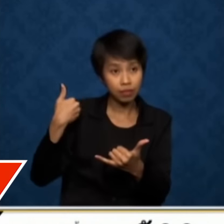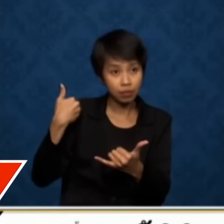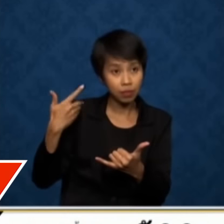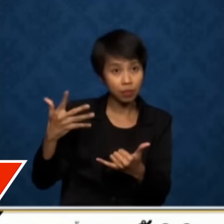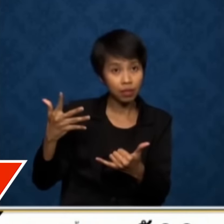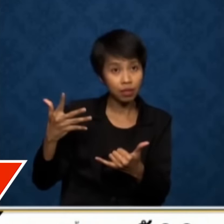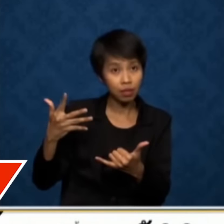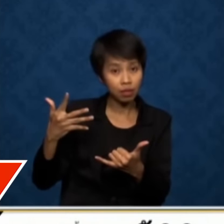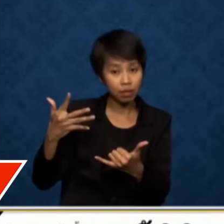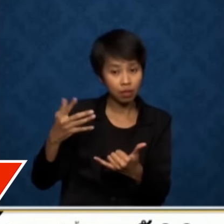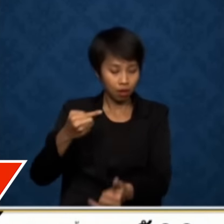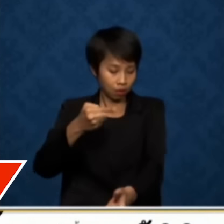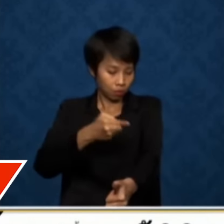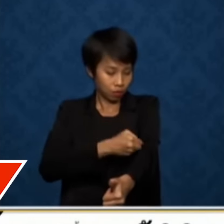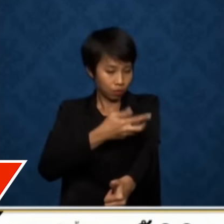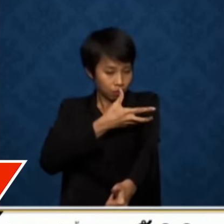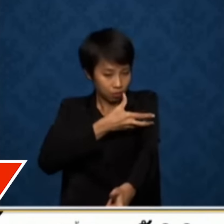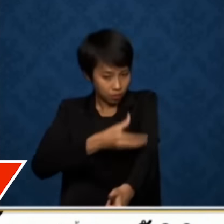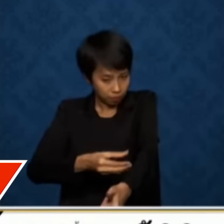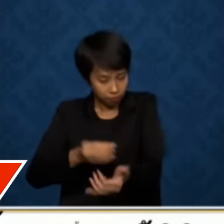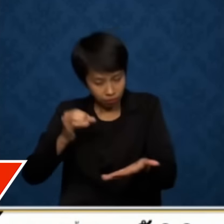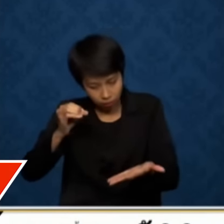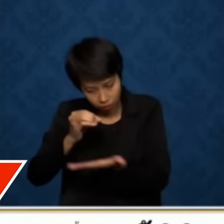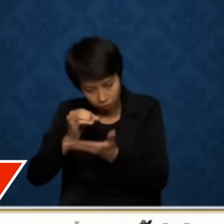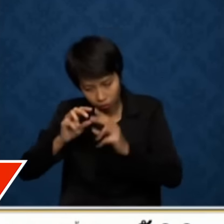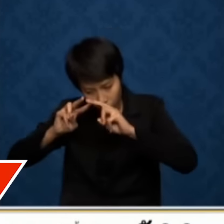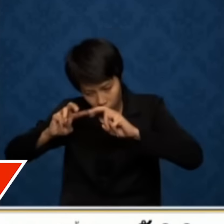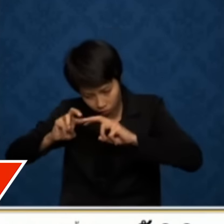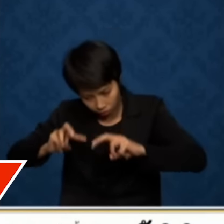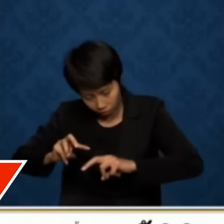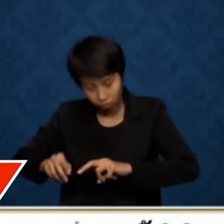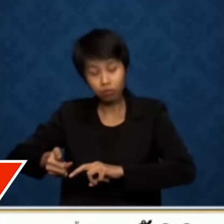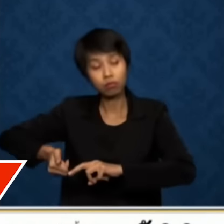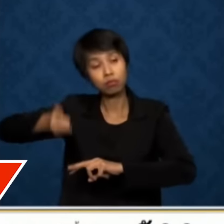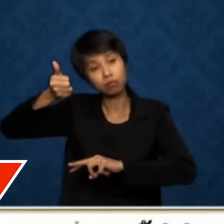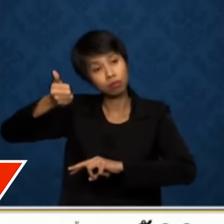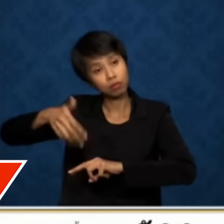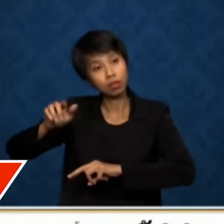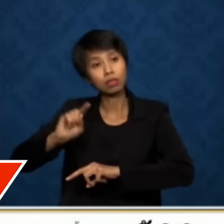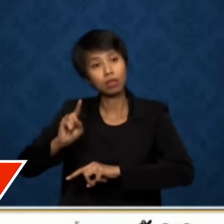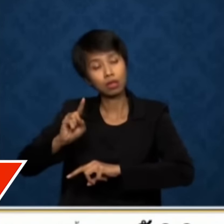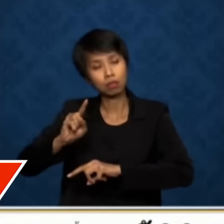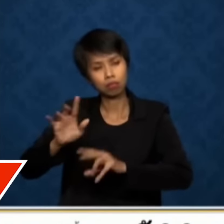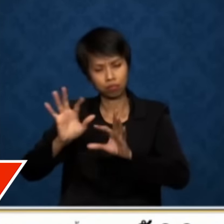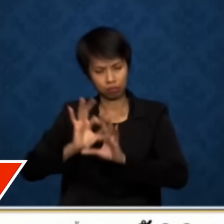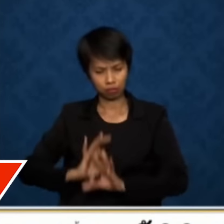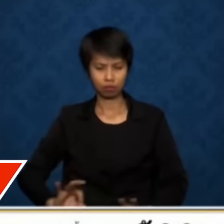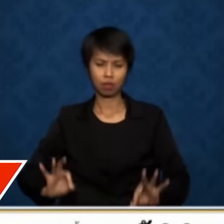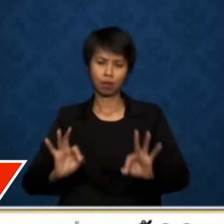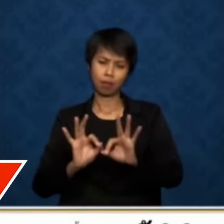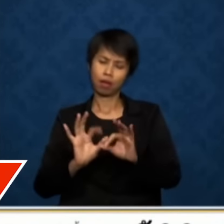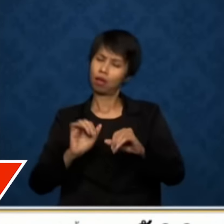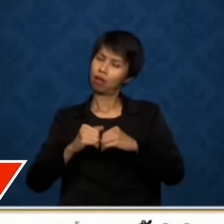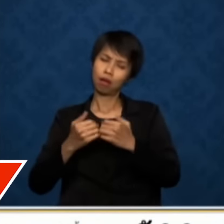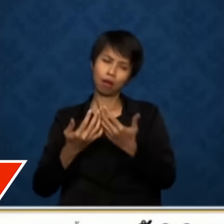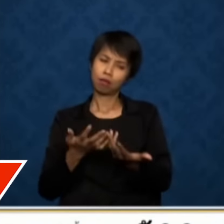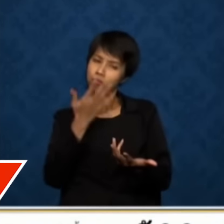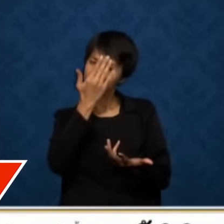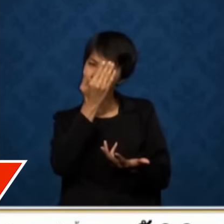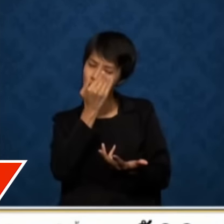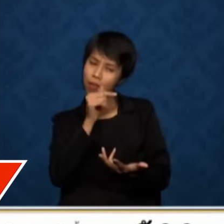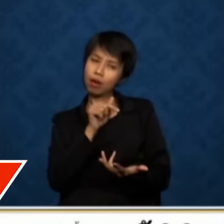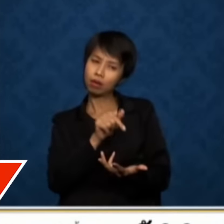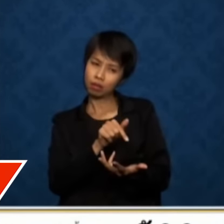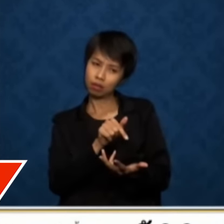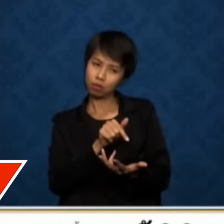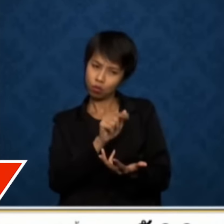นี่เจาะแลบมาแล้วก็ส่งไปตรวจแลบนอกได้ไหมมีความจำเป็นอย่างไรที่โซ่ข้อแรกตัวนี้ถึง